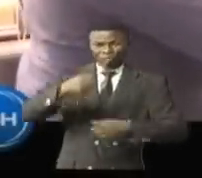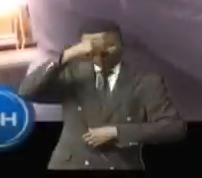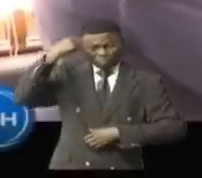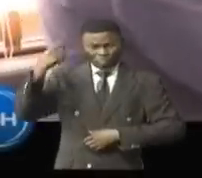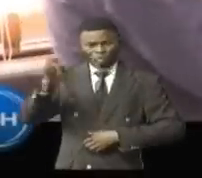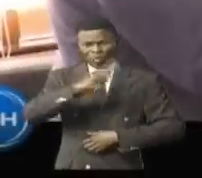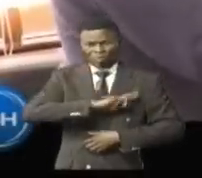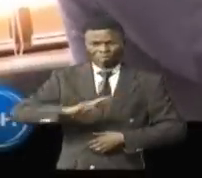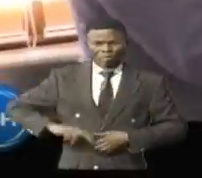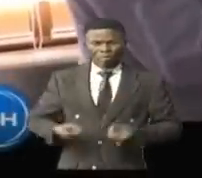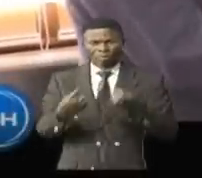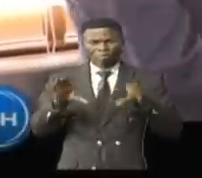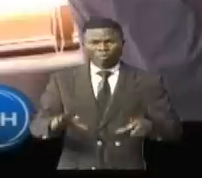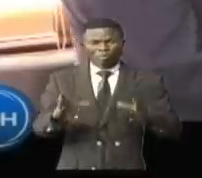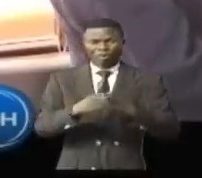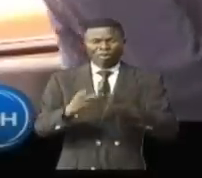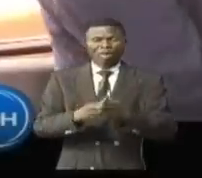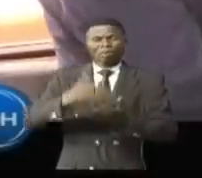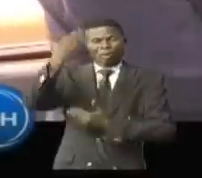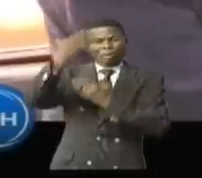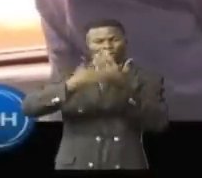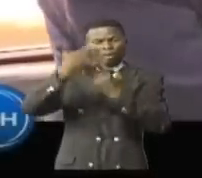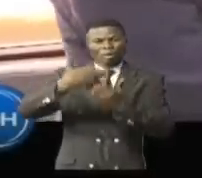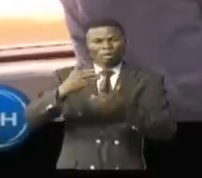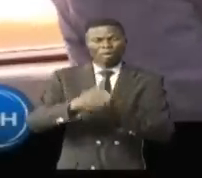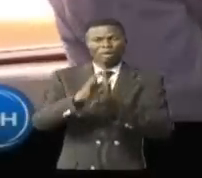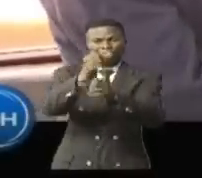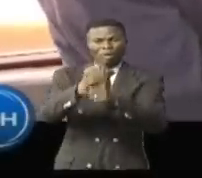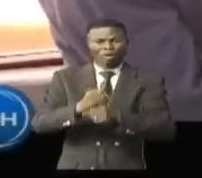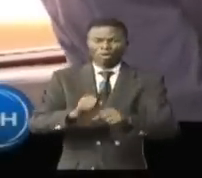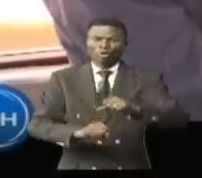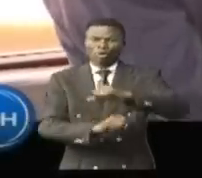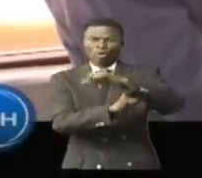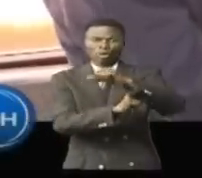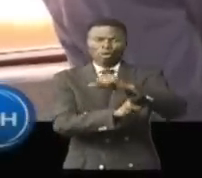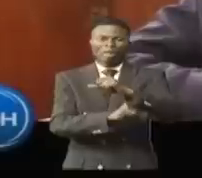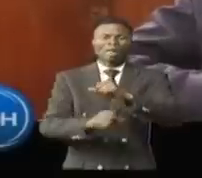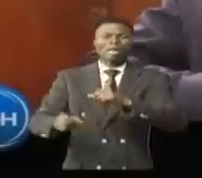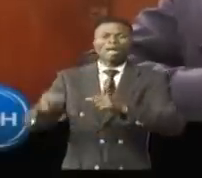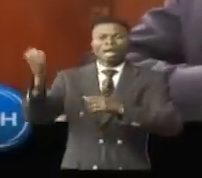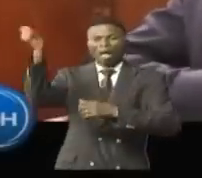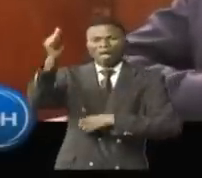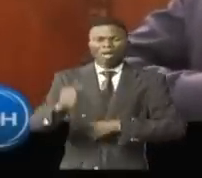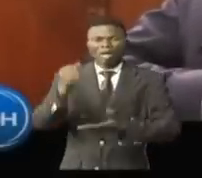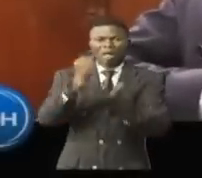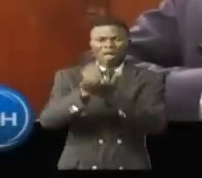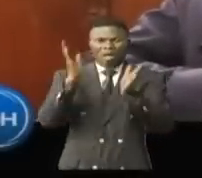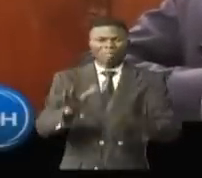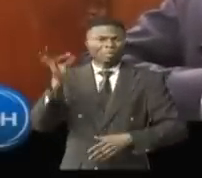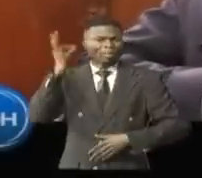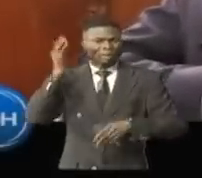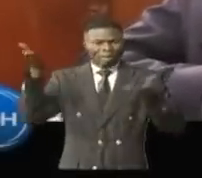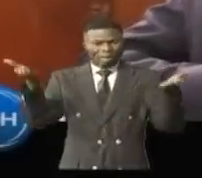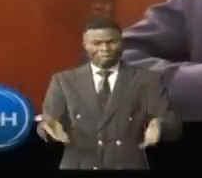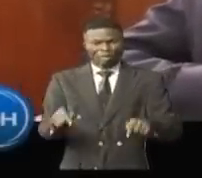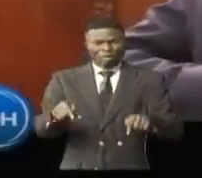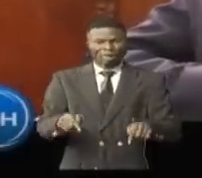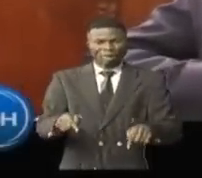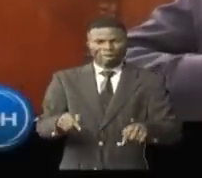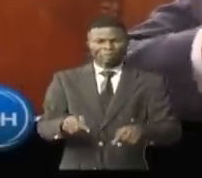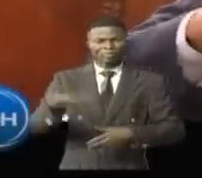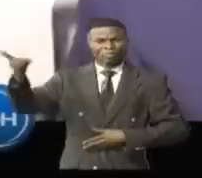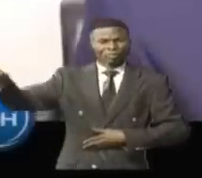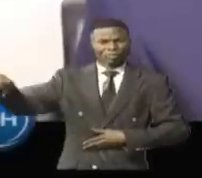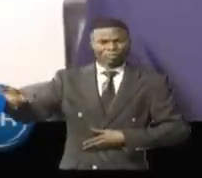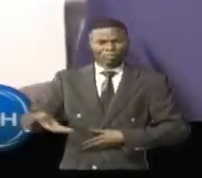République démocratique du Congo et le Rwanda bénéficie du soutien régional. L'ambassadeur du Kenya en RDC, reçu